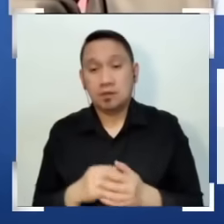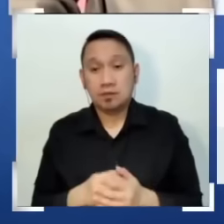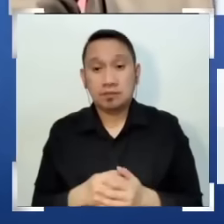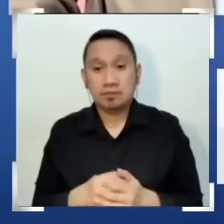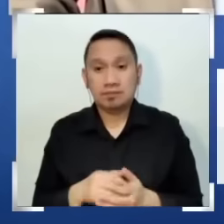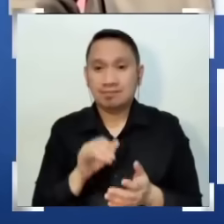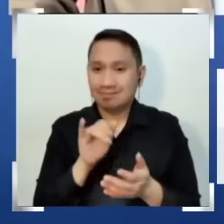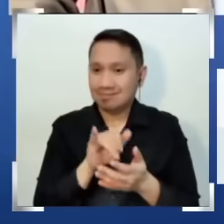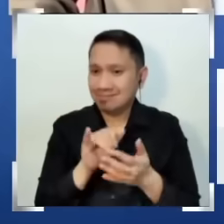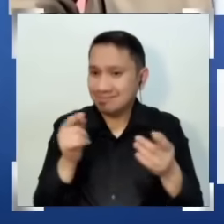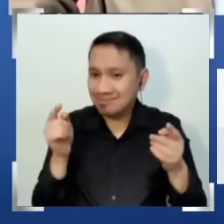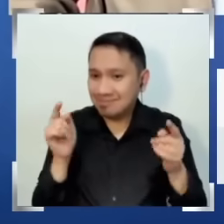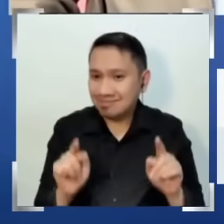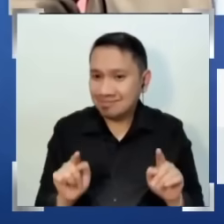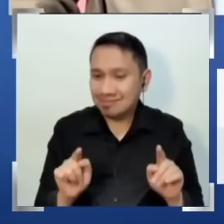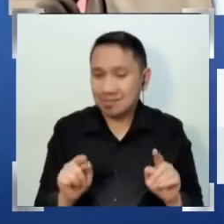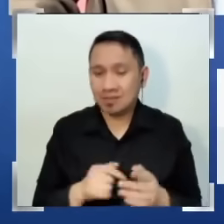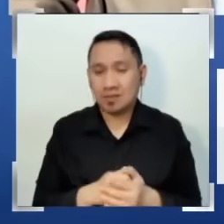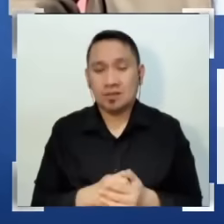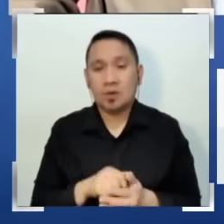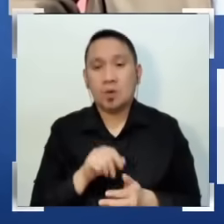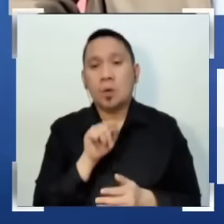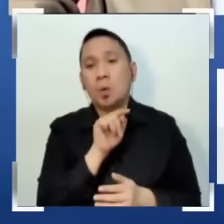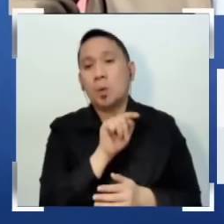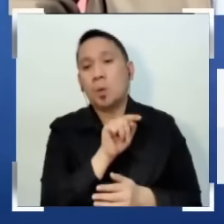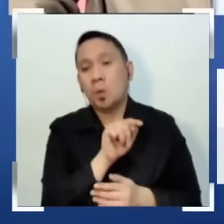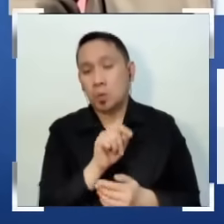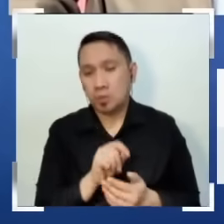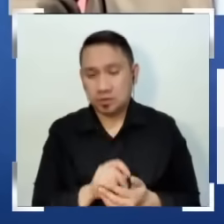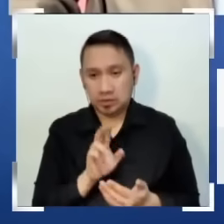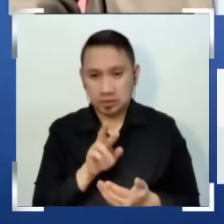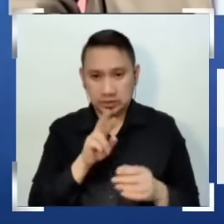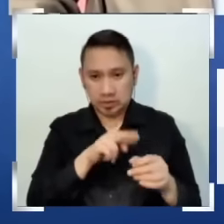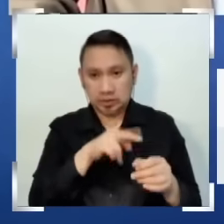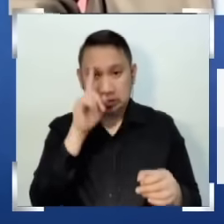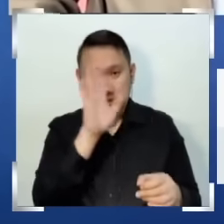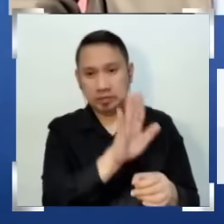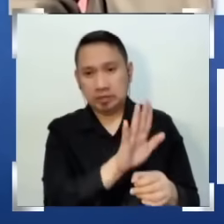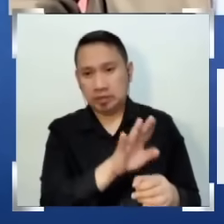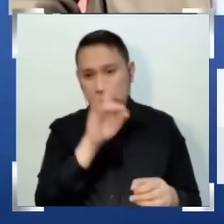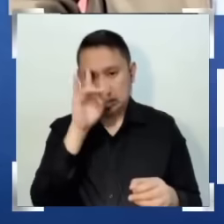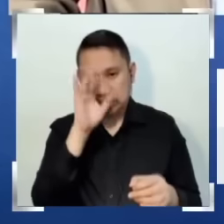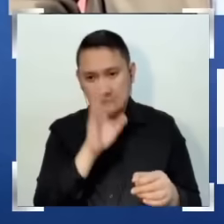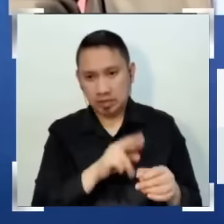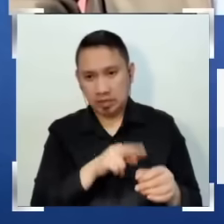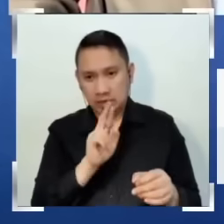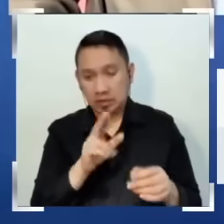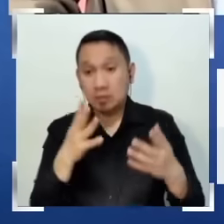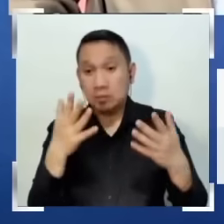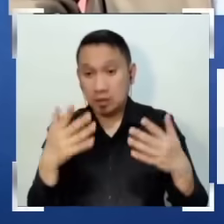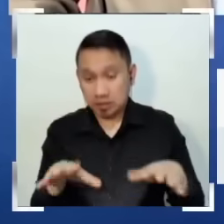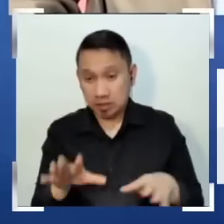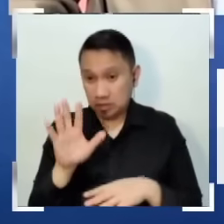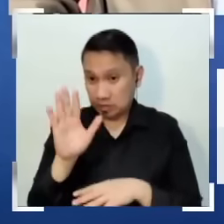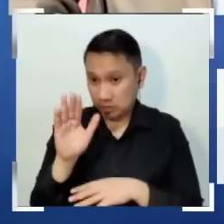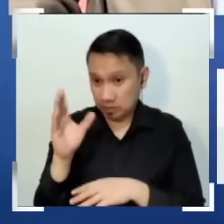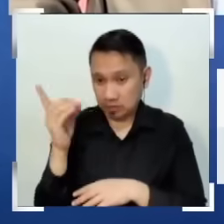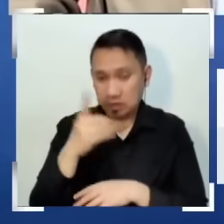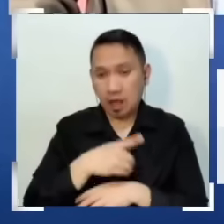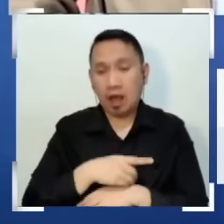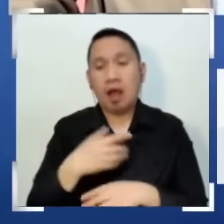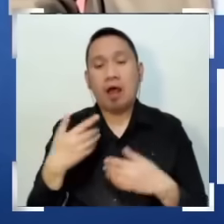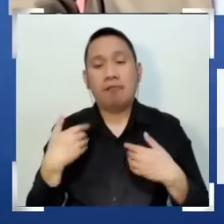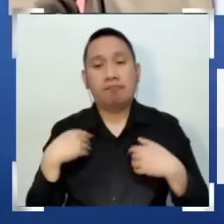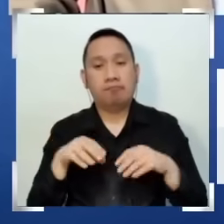yun, bigla na lang po siyang nag-resign at after 15 days ho, may mga lumabas ho na